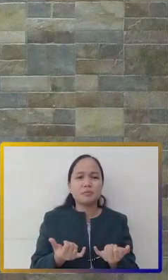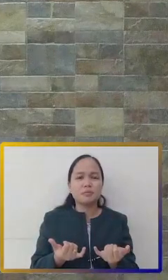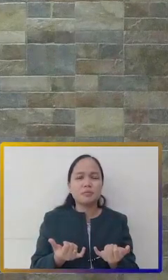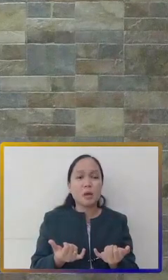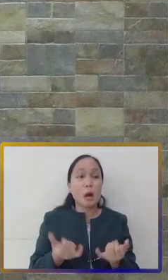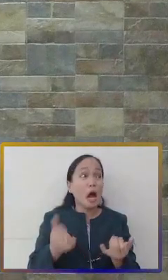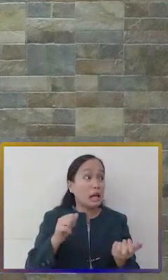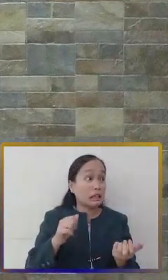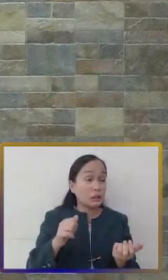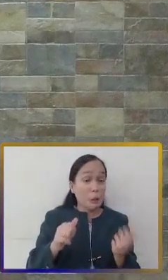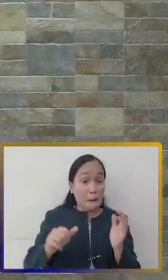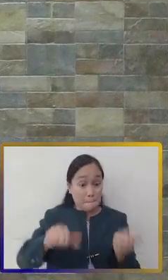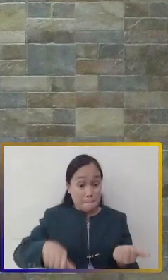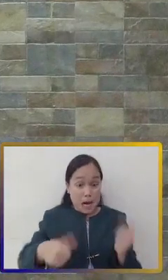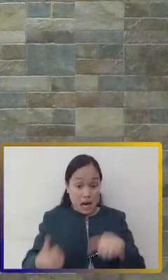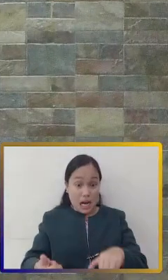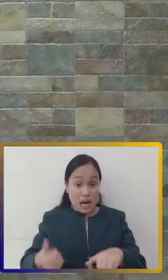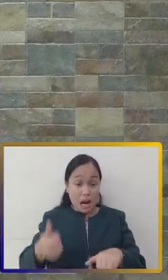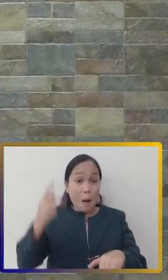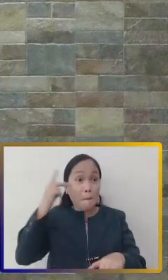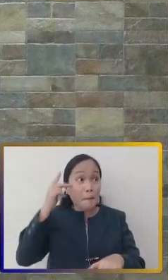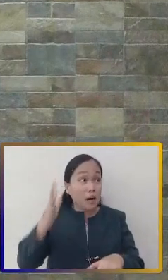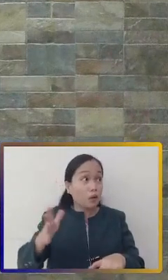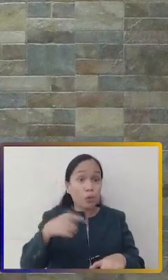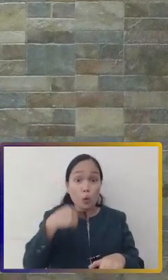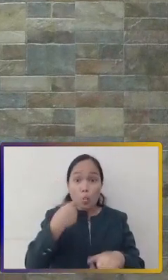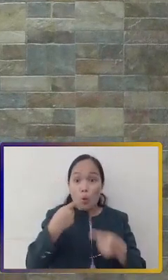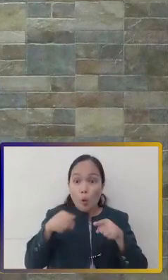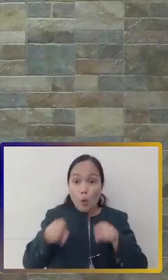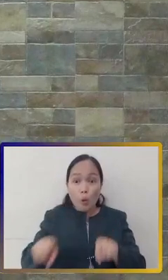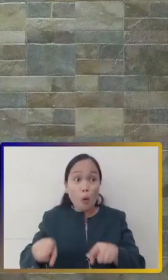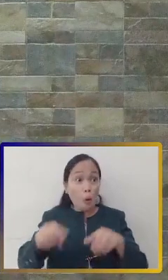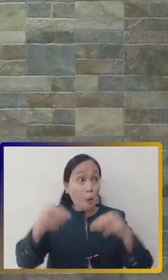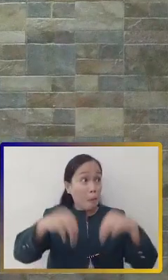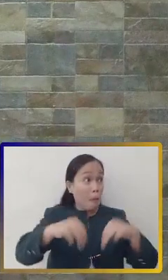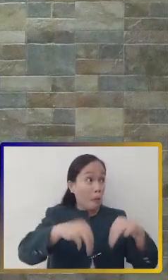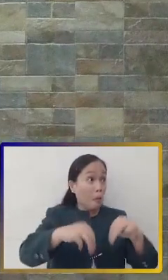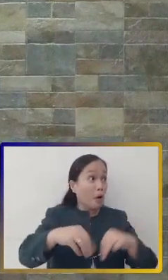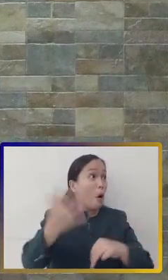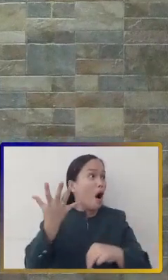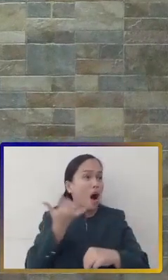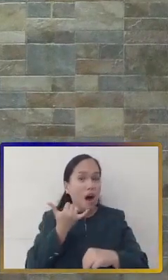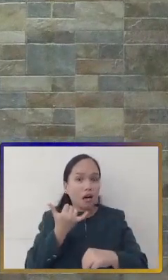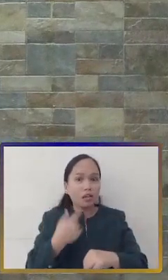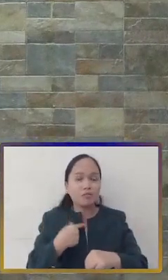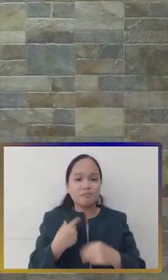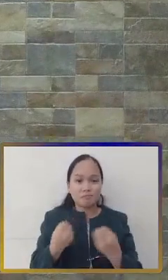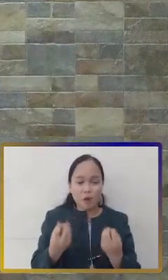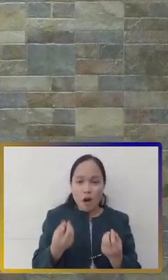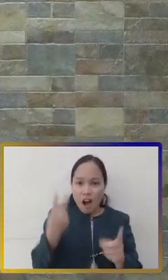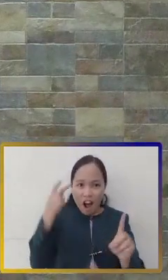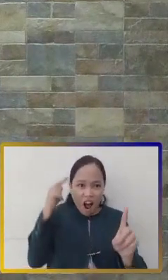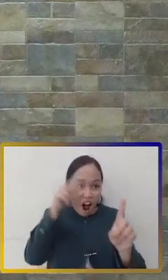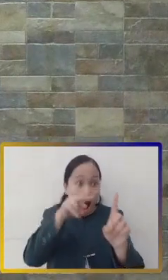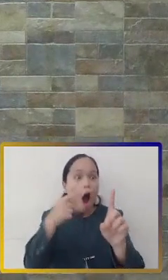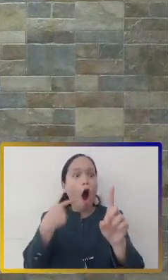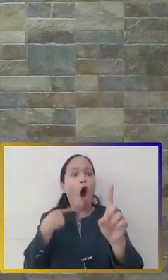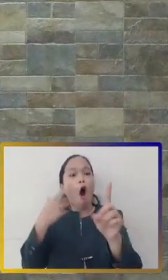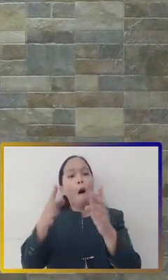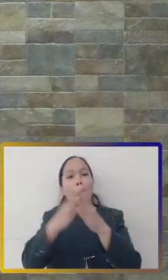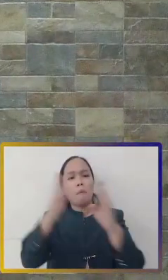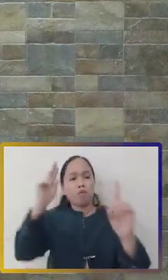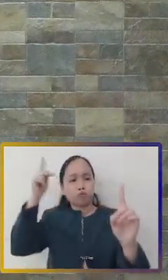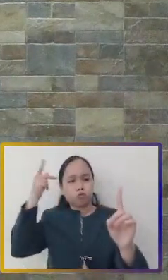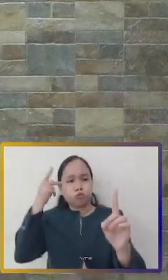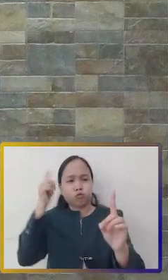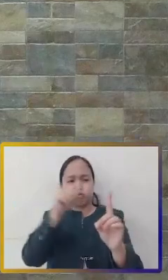mga Baptist pastors na kaya sila pumupunta sa mga pagtitipon is because merong malaking kikiligiglalang politiko na nandoon, merong